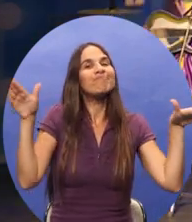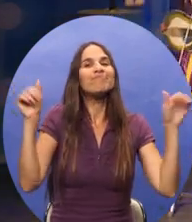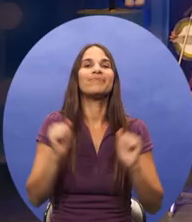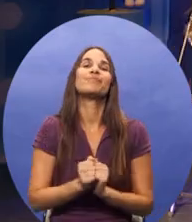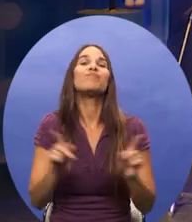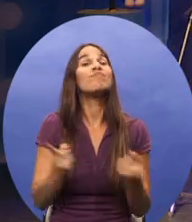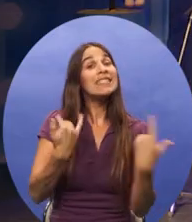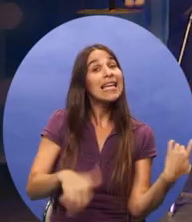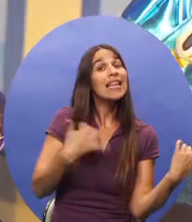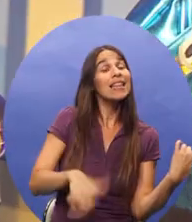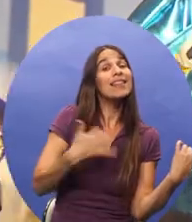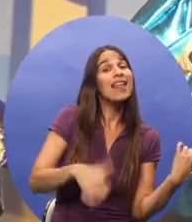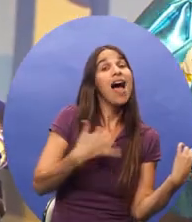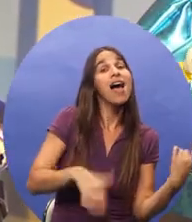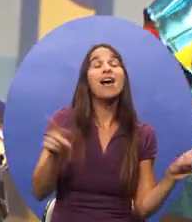המעופפת.